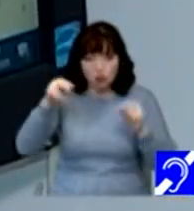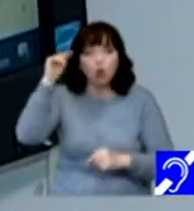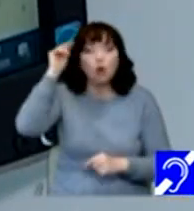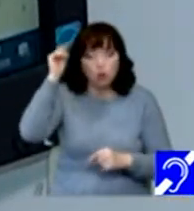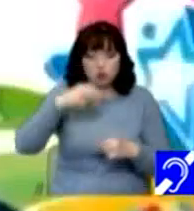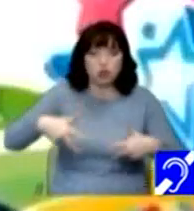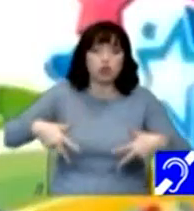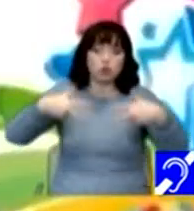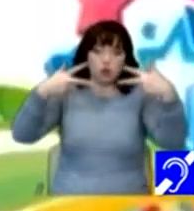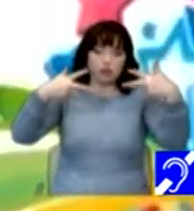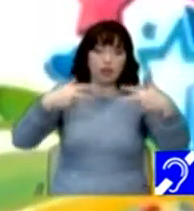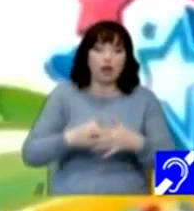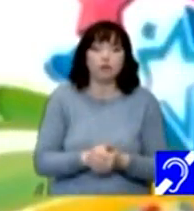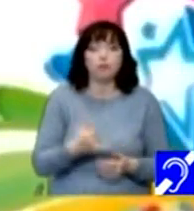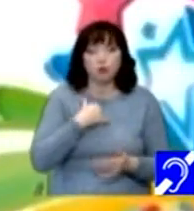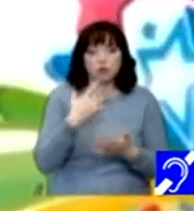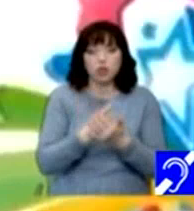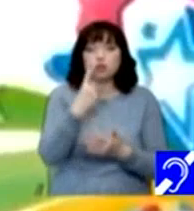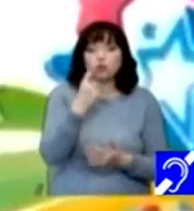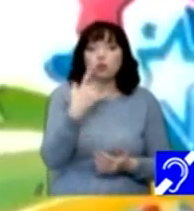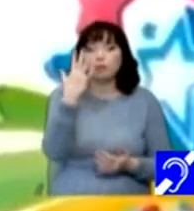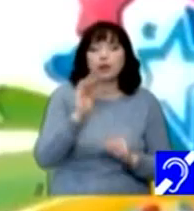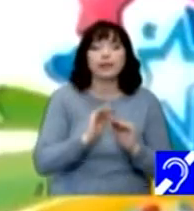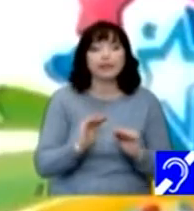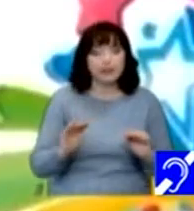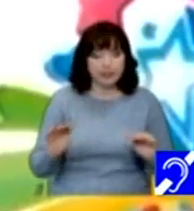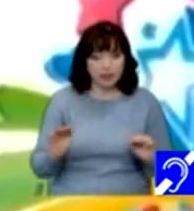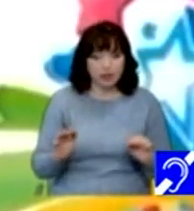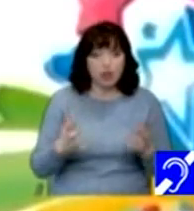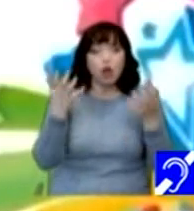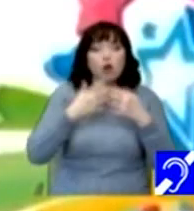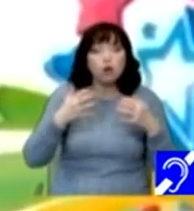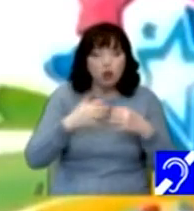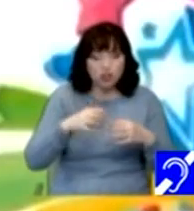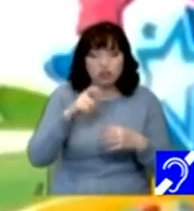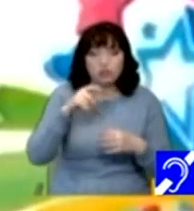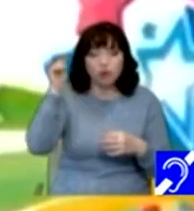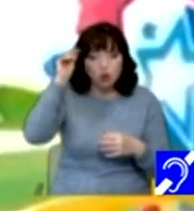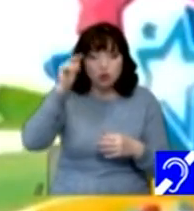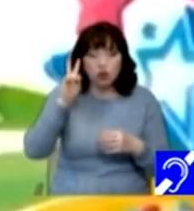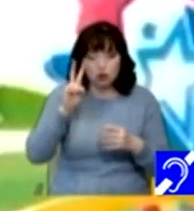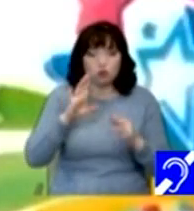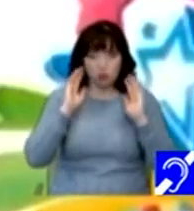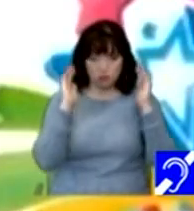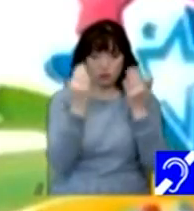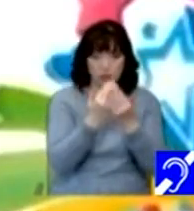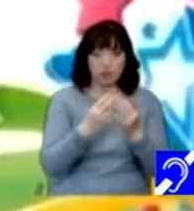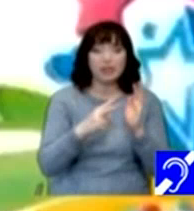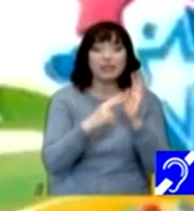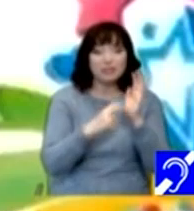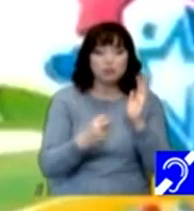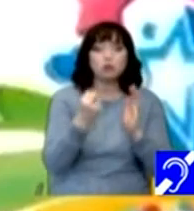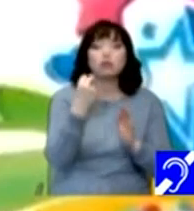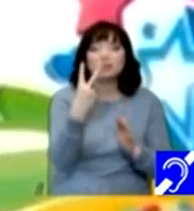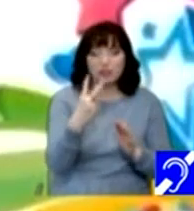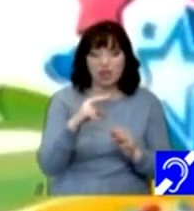învățat online. Avem 105 copii. Numărul total al elevilor aflați în autoizolare este de